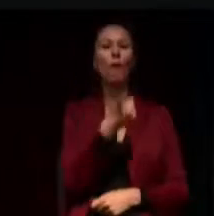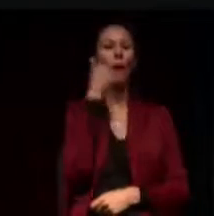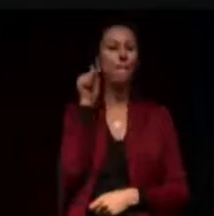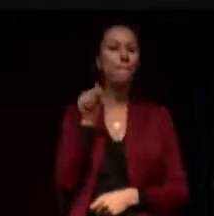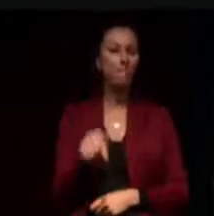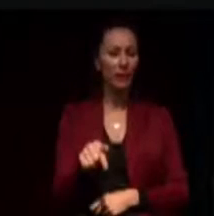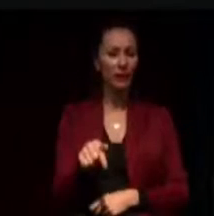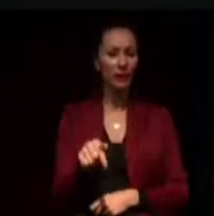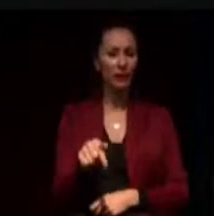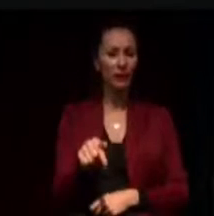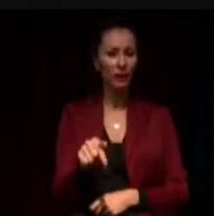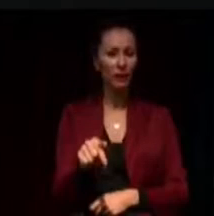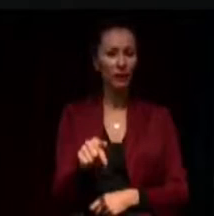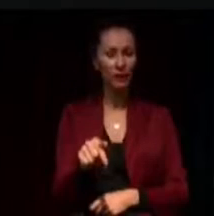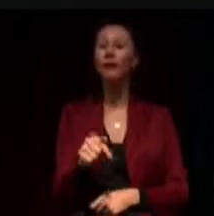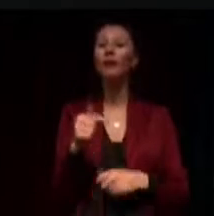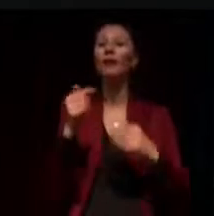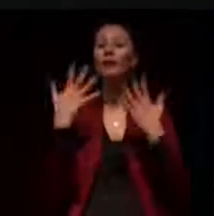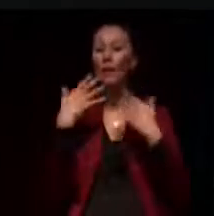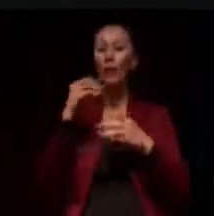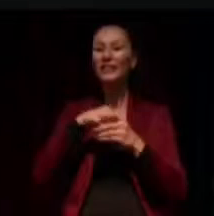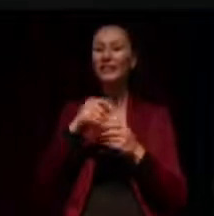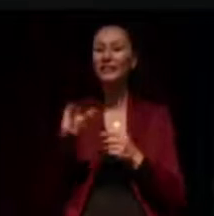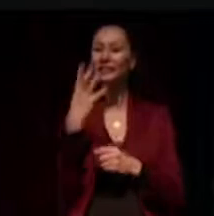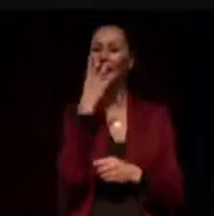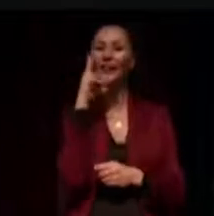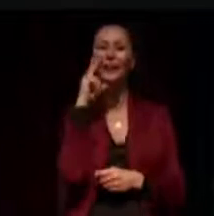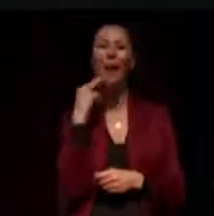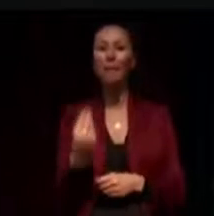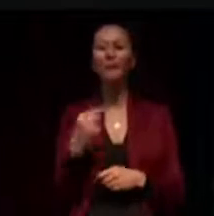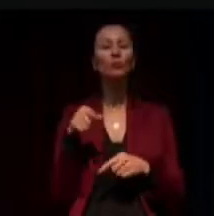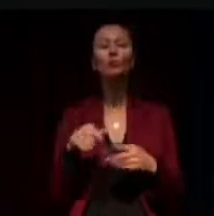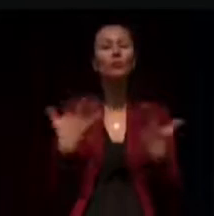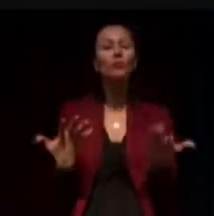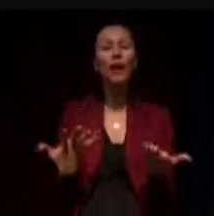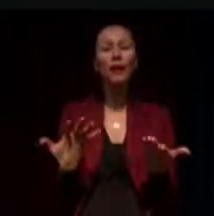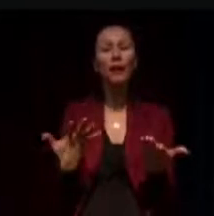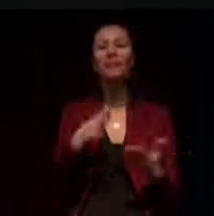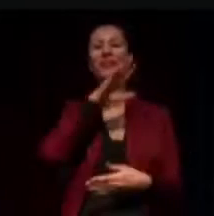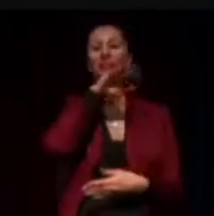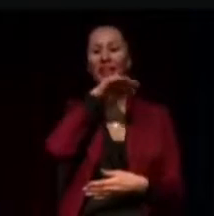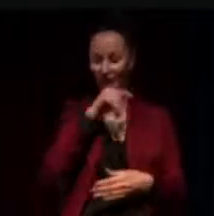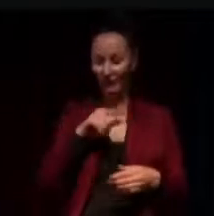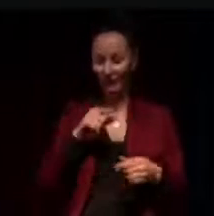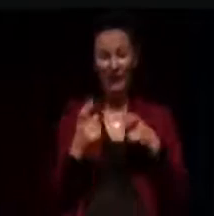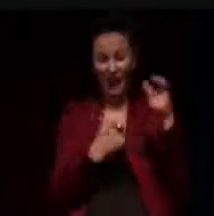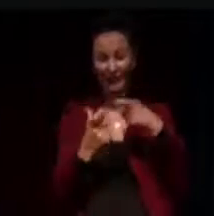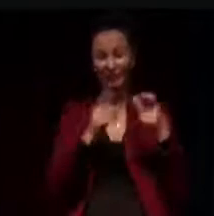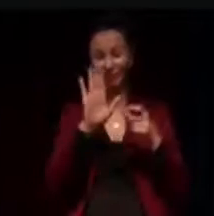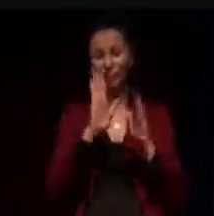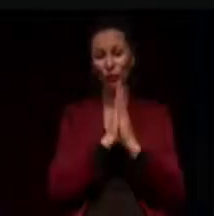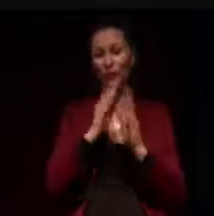biri de karbon salınımı azaltmak. Yani bu da neyle olur? Lastik tekerlekten raylı sisteme doğru